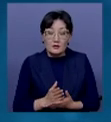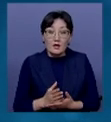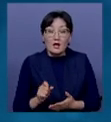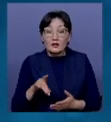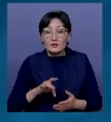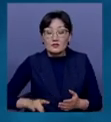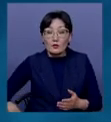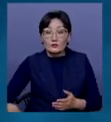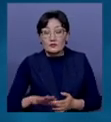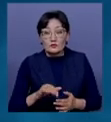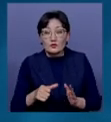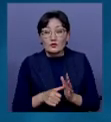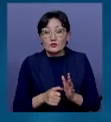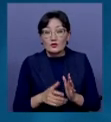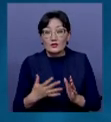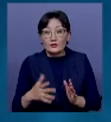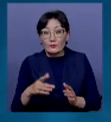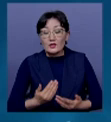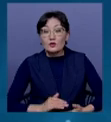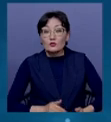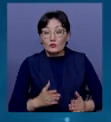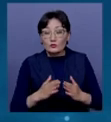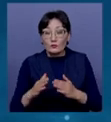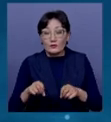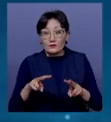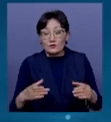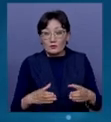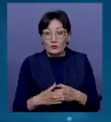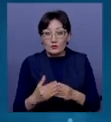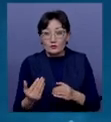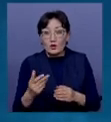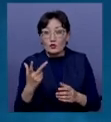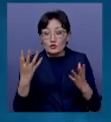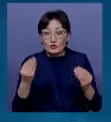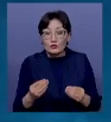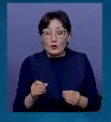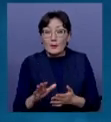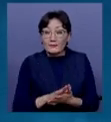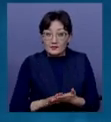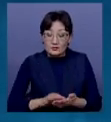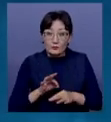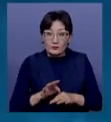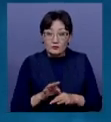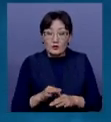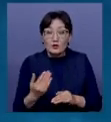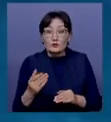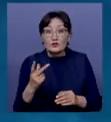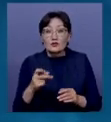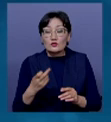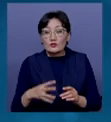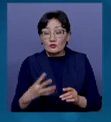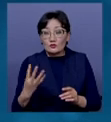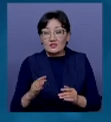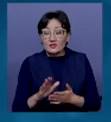Алатау ауданы бойынша 655 тұрғын үй бар. Арнайы бригада оларды 3 күнде бір тазалап отырады. Бүгін солардың